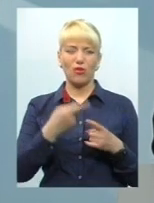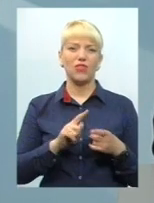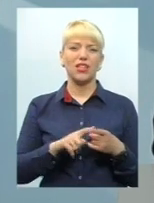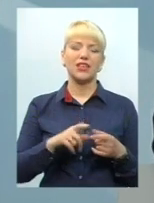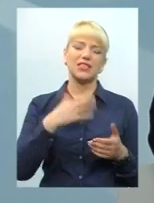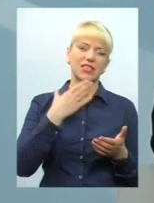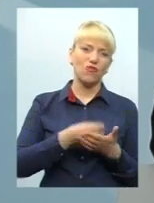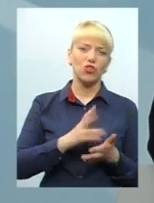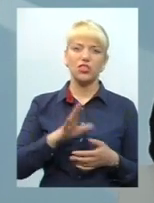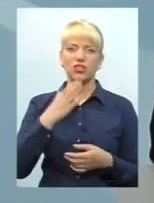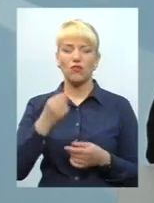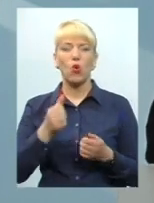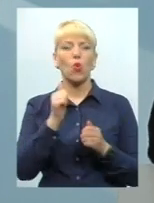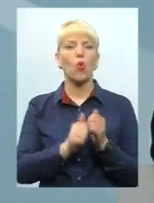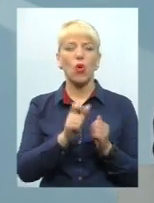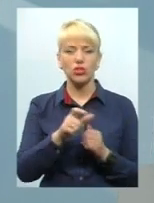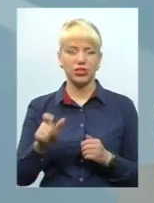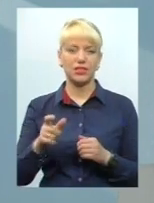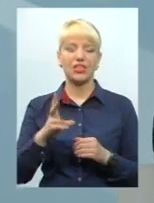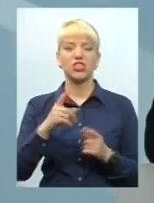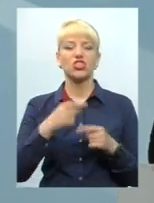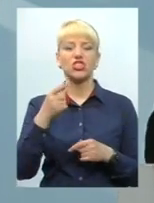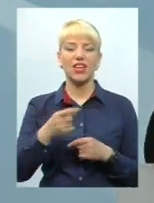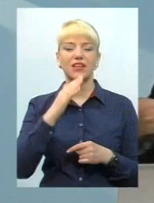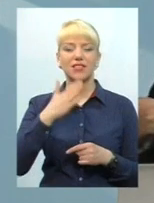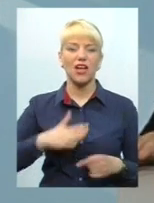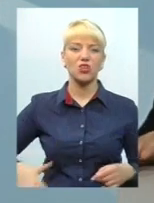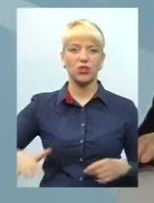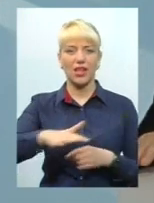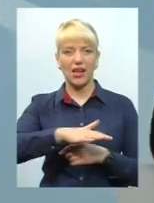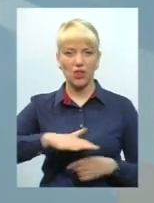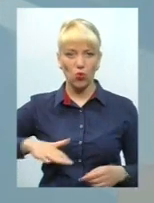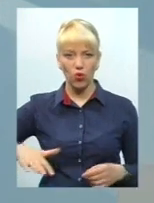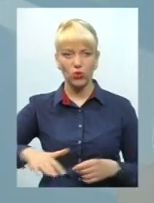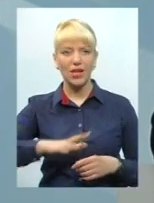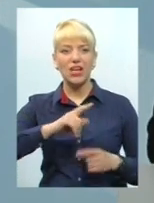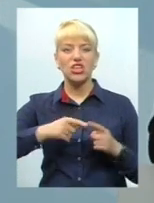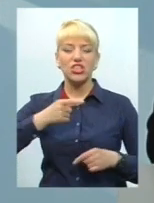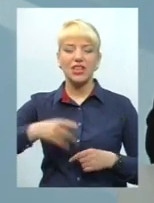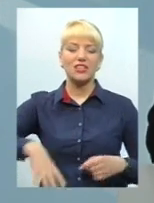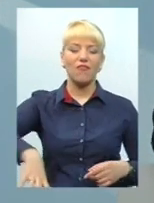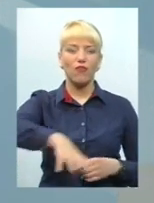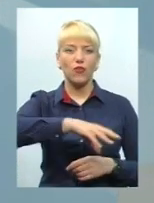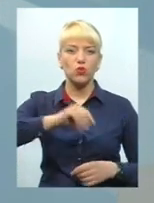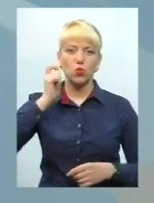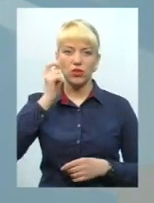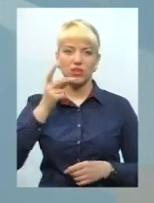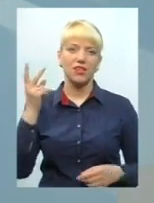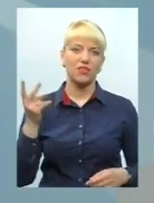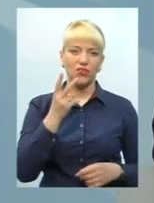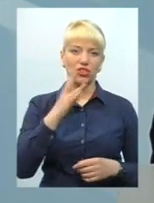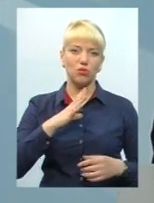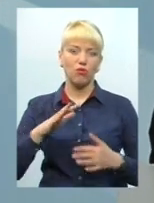історія. Кожне, ви розумієте, через нашу територію, я не говорив це сьогодні, через всю Україну двічі пройшов